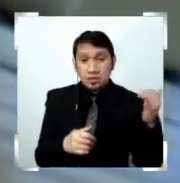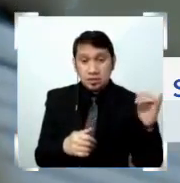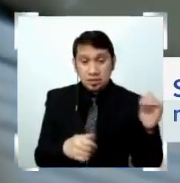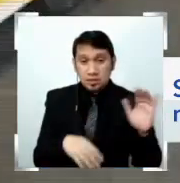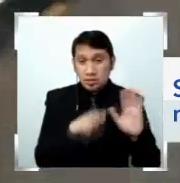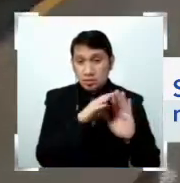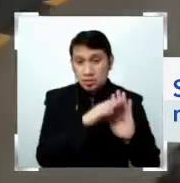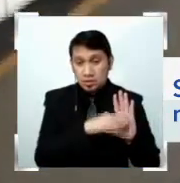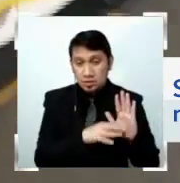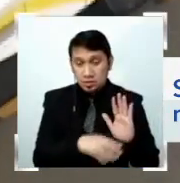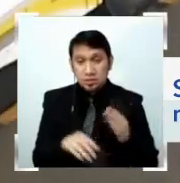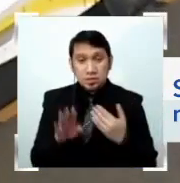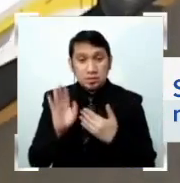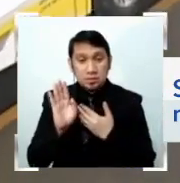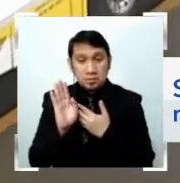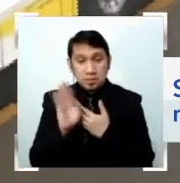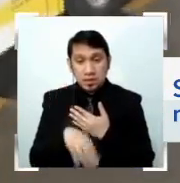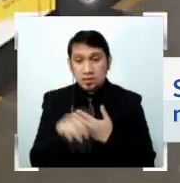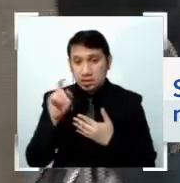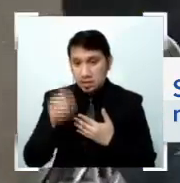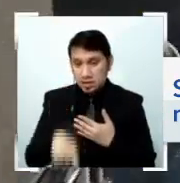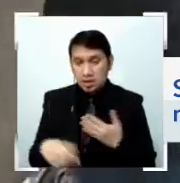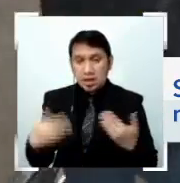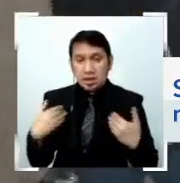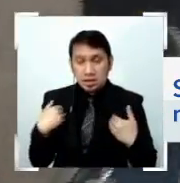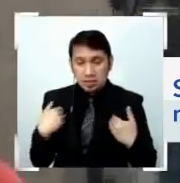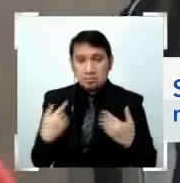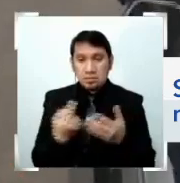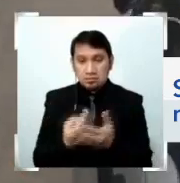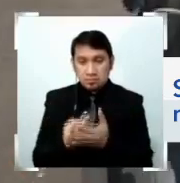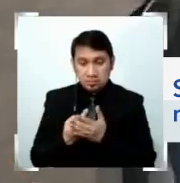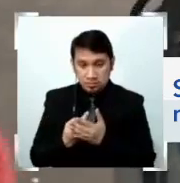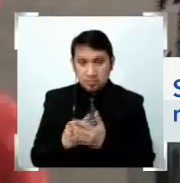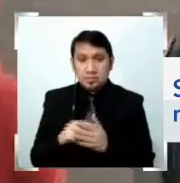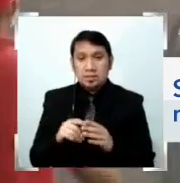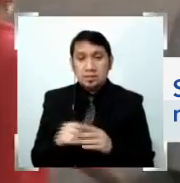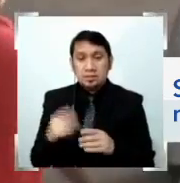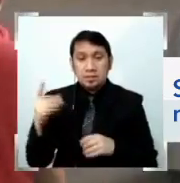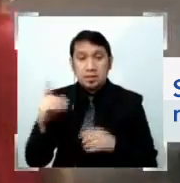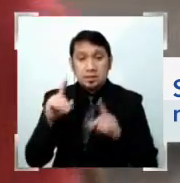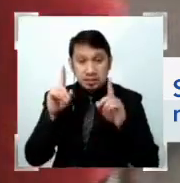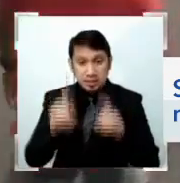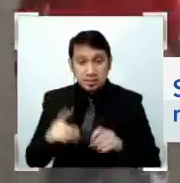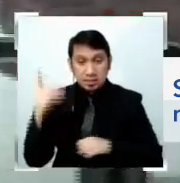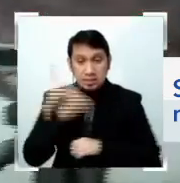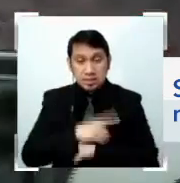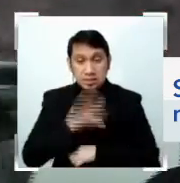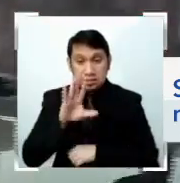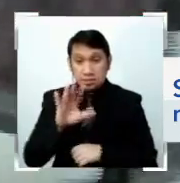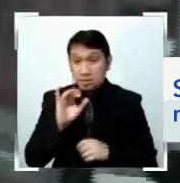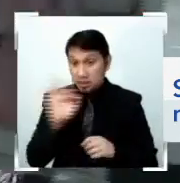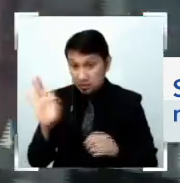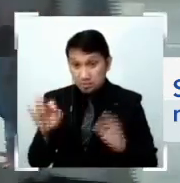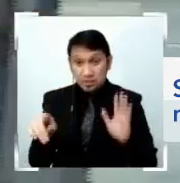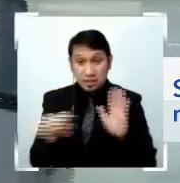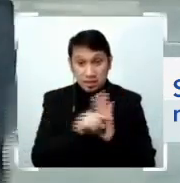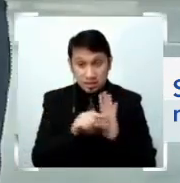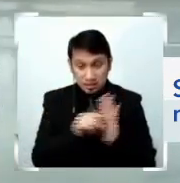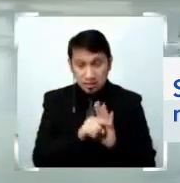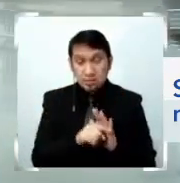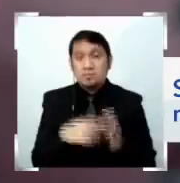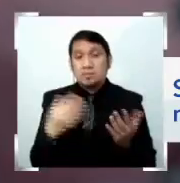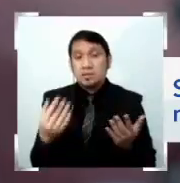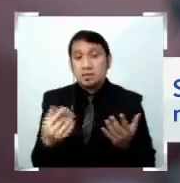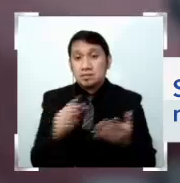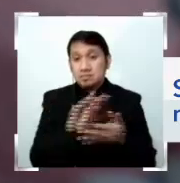magbabalik bayan, kailangan pa rin mag-facility-based quarantine, mag-test sa day 5. At kung negatibo sa COVID-19, mag-home quarantine pa rin hanggang day